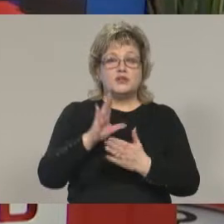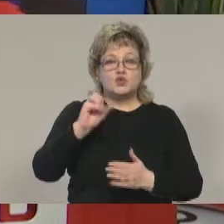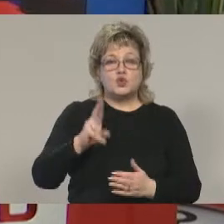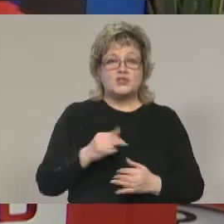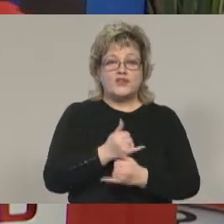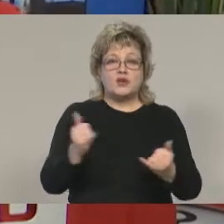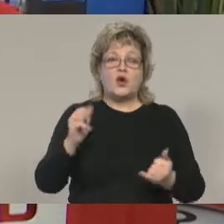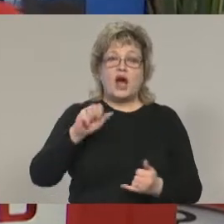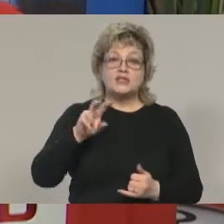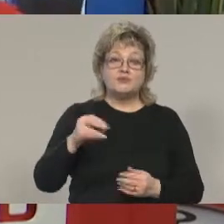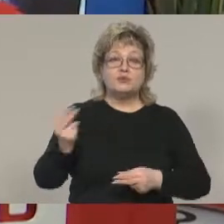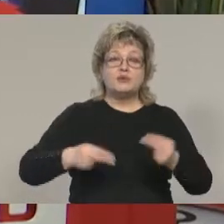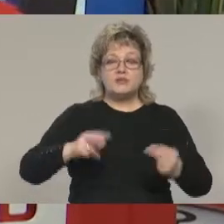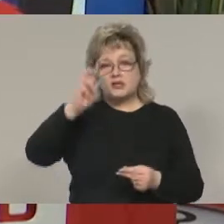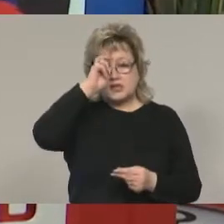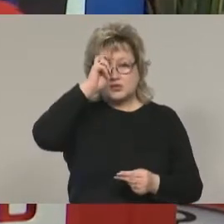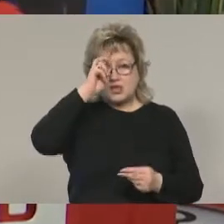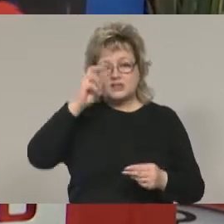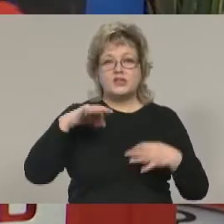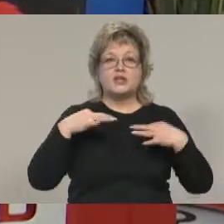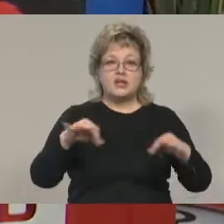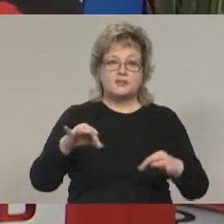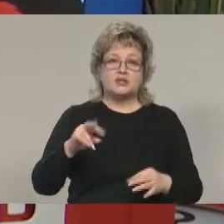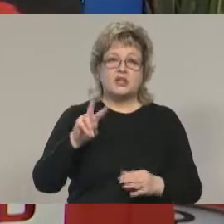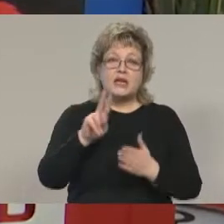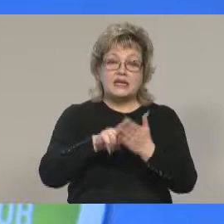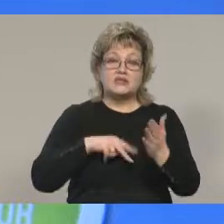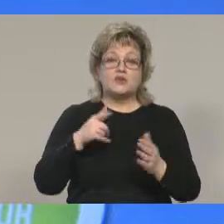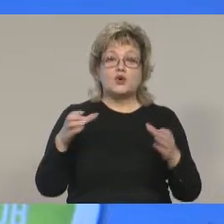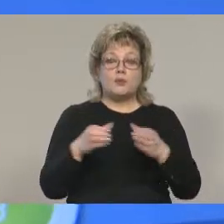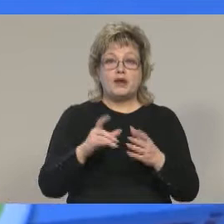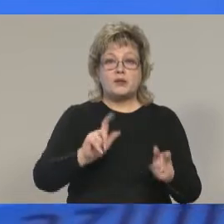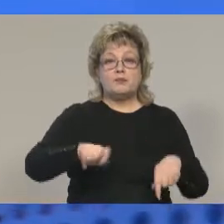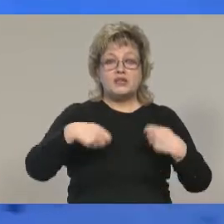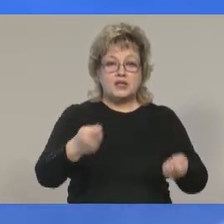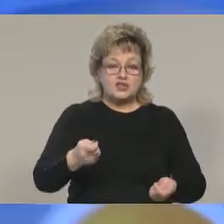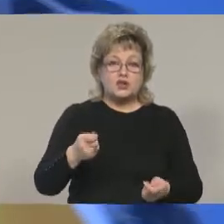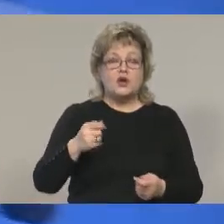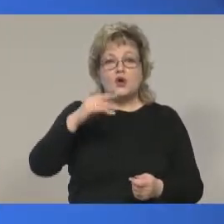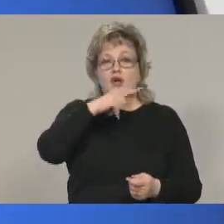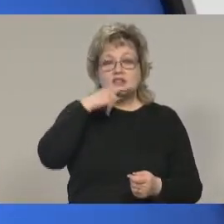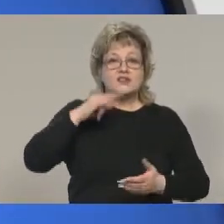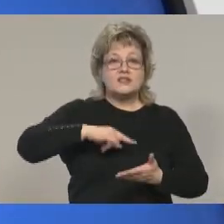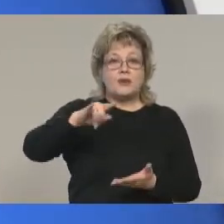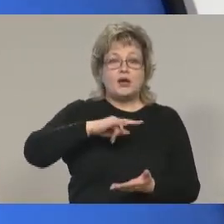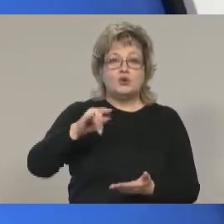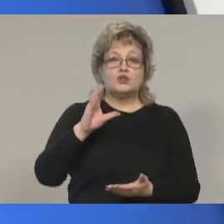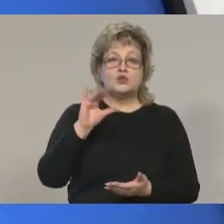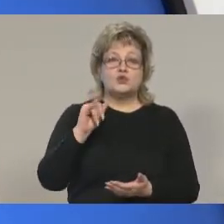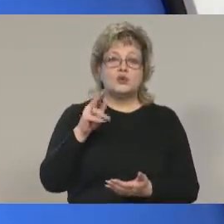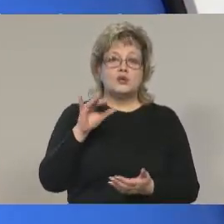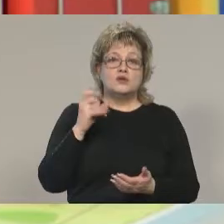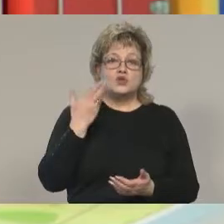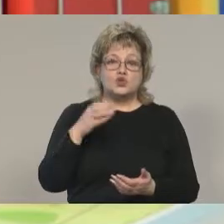Авиакомпания «Азимут» подписала с государственной транспортной лизинговой компанией договор о передаче в лизинг отечественного самолета «Сухой